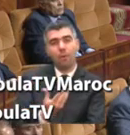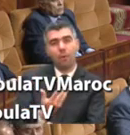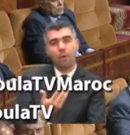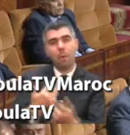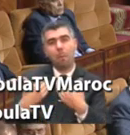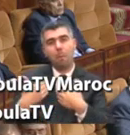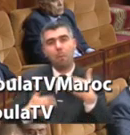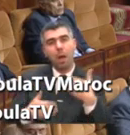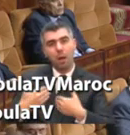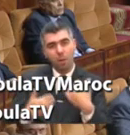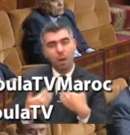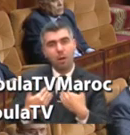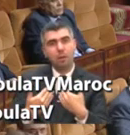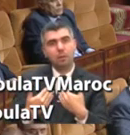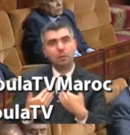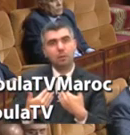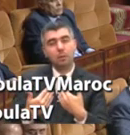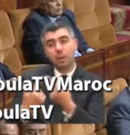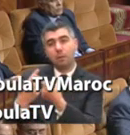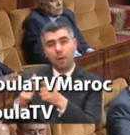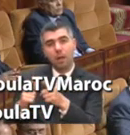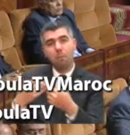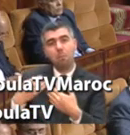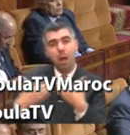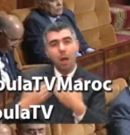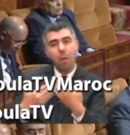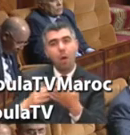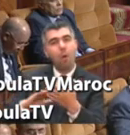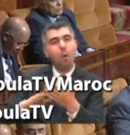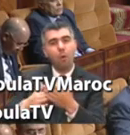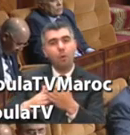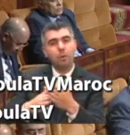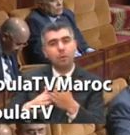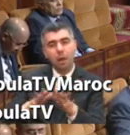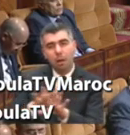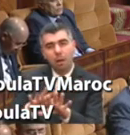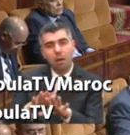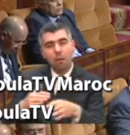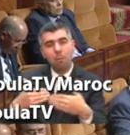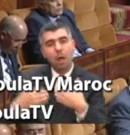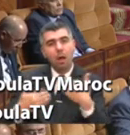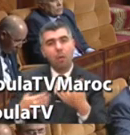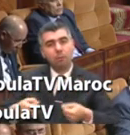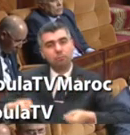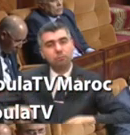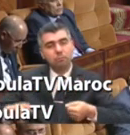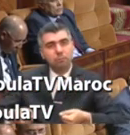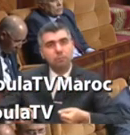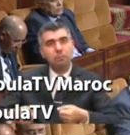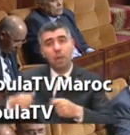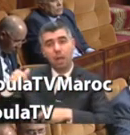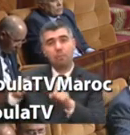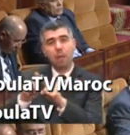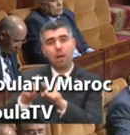حالات إعاقة وبعض الأحيان إعاقة تامة حركية تامة، ولكن مع الأسف الإدارات ديالهم مازال